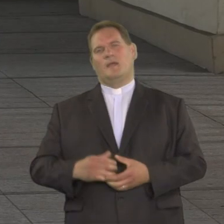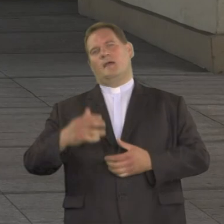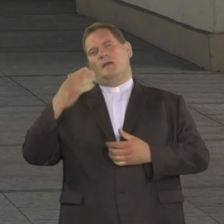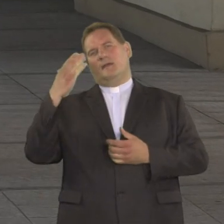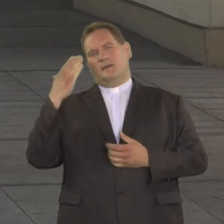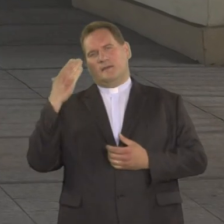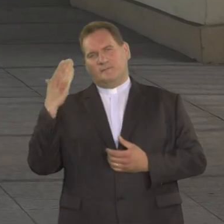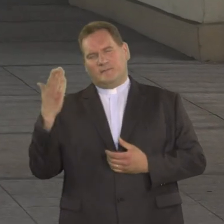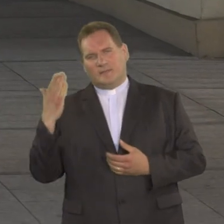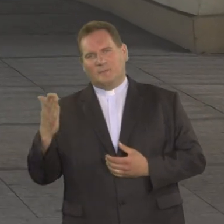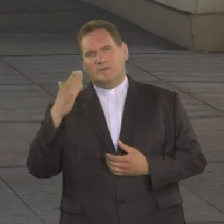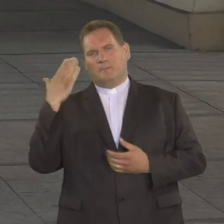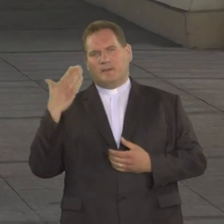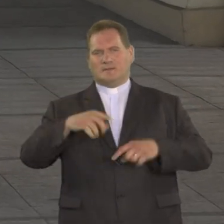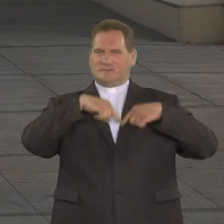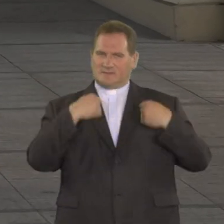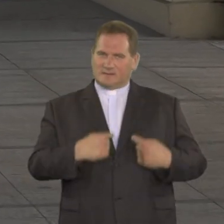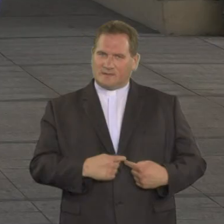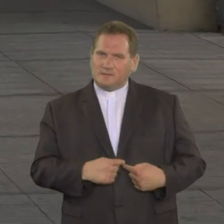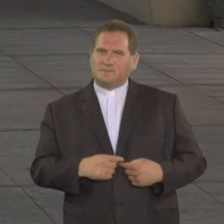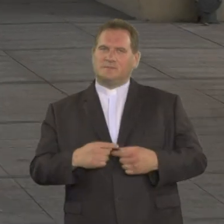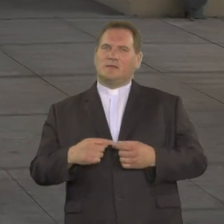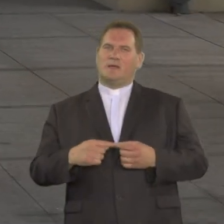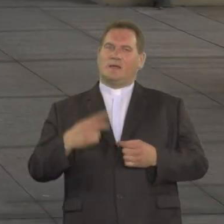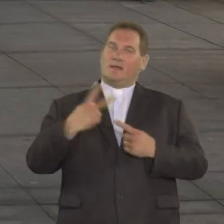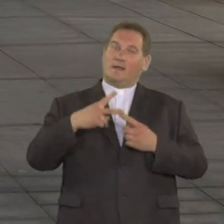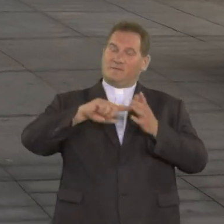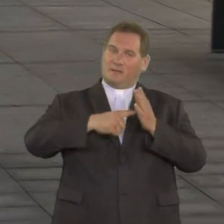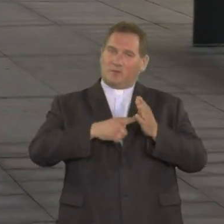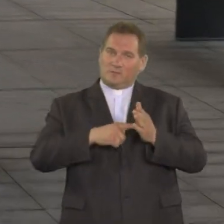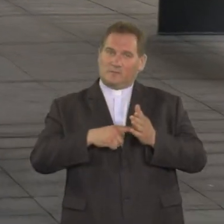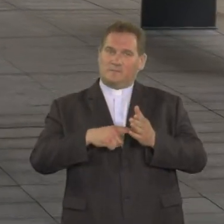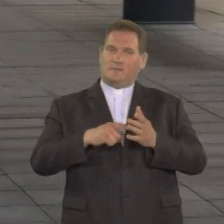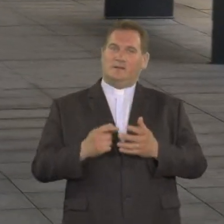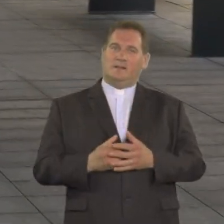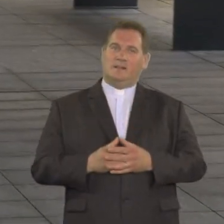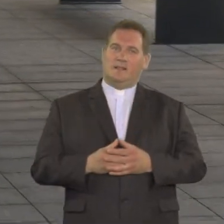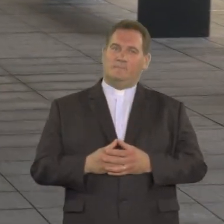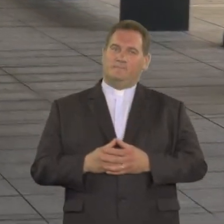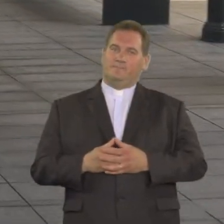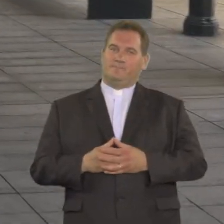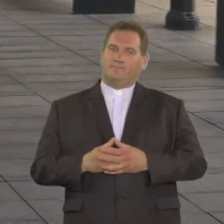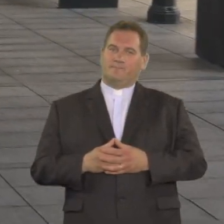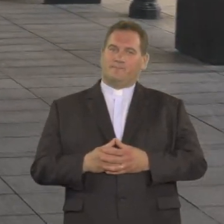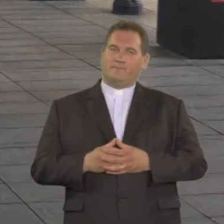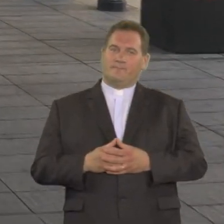Kłaniamy się Państwu, Leszek Józefacki, a Stanisław Piotr Gajda, ekipa telewizji Piotrków.